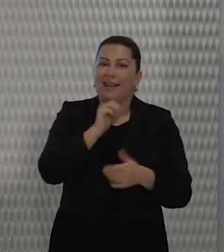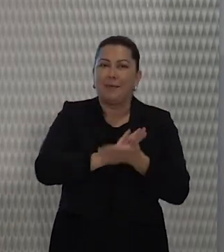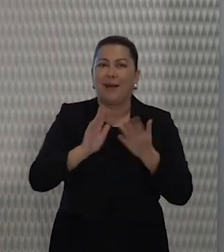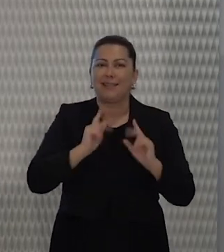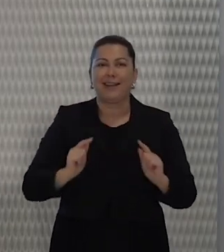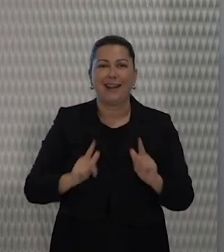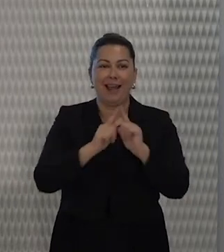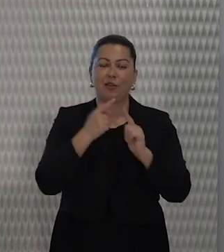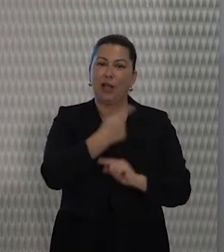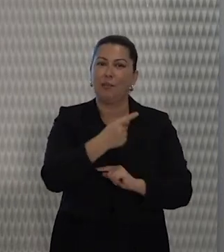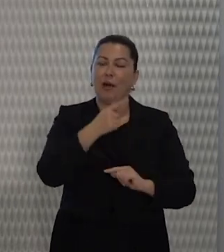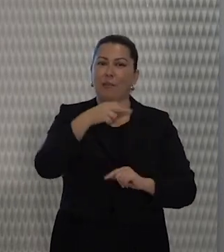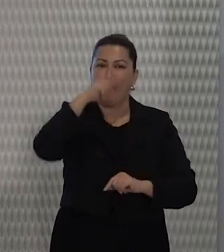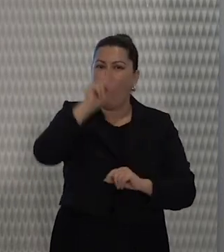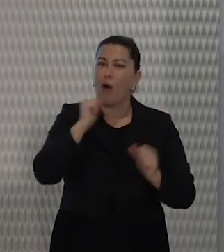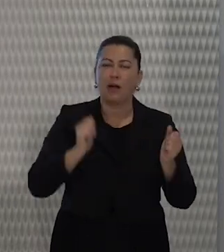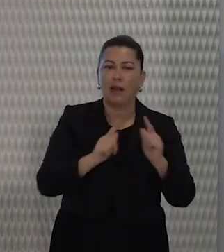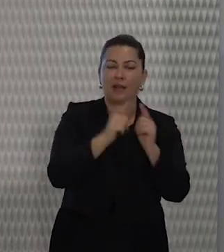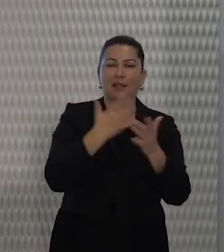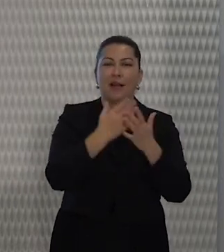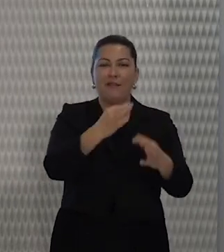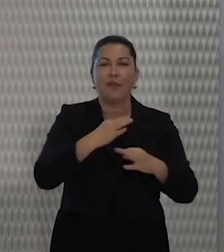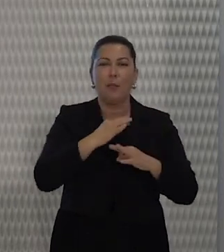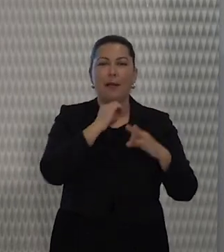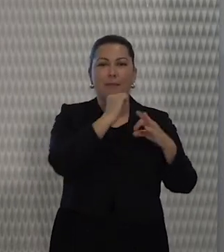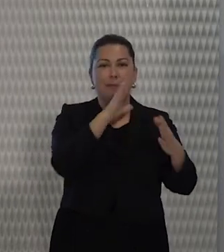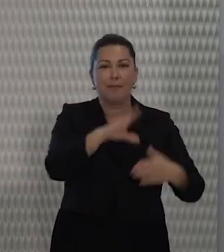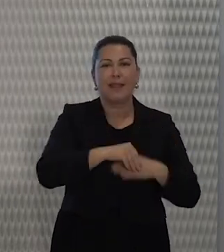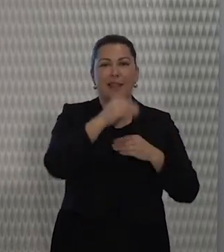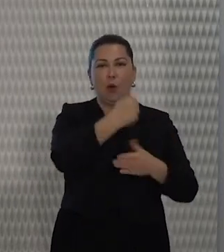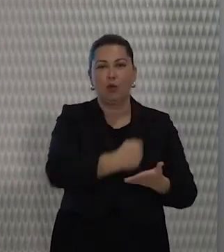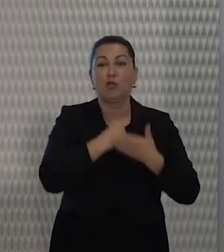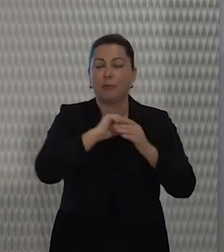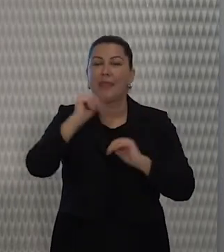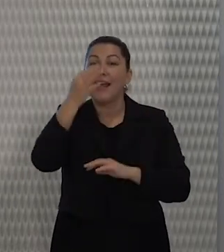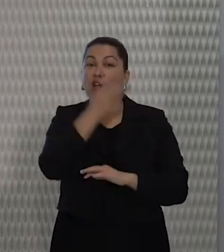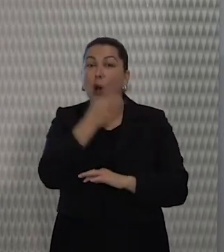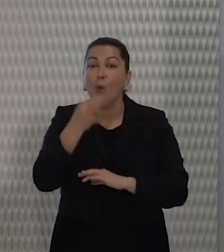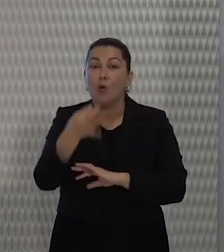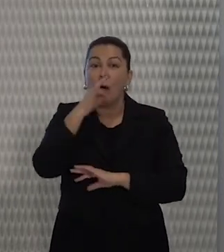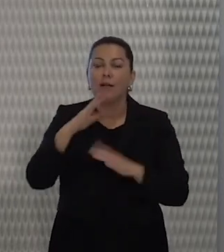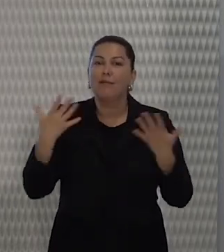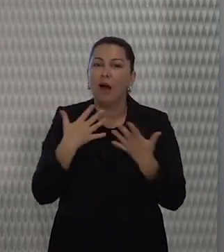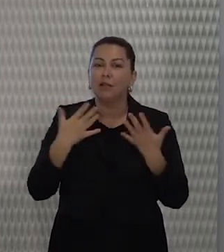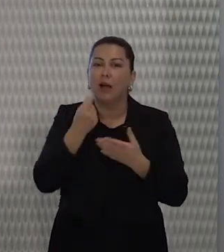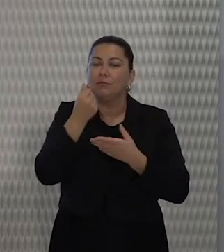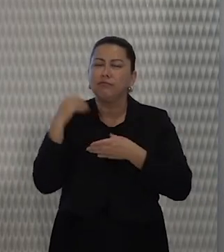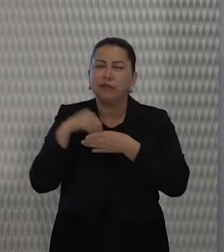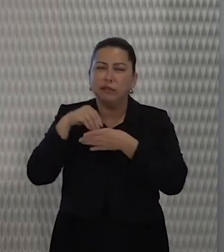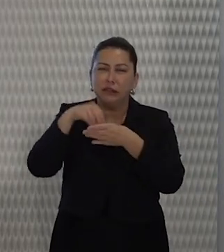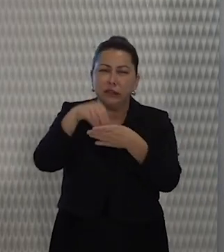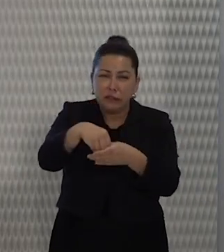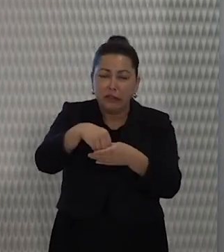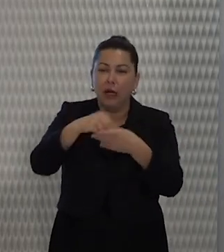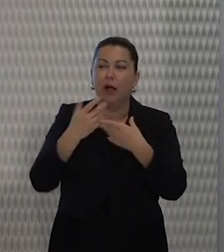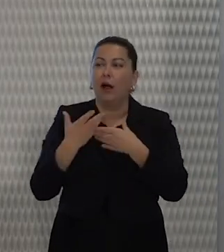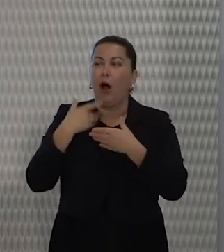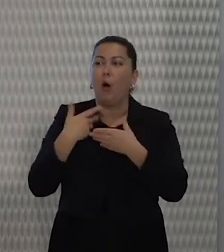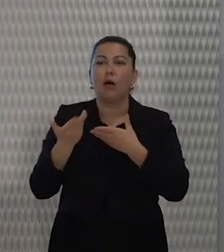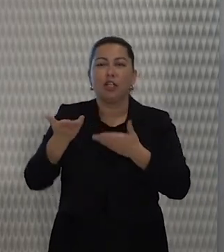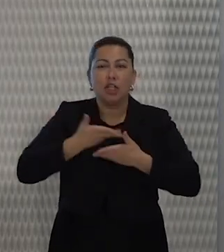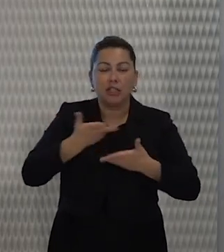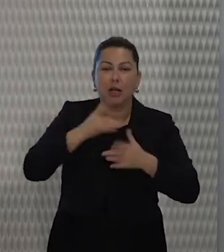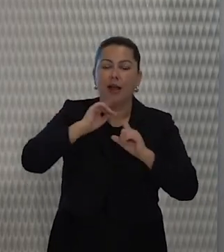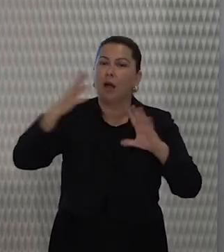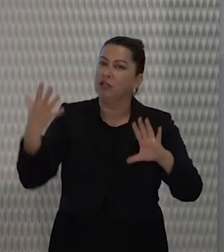unterstützt. Und da bin ich da so reingeschlittert mit dem Geld zur Erstkommunion, hat es dann wirklich gereicht fürs erste Bike. Und dann ging das halt einfach so durch und